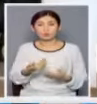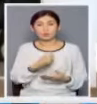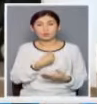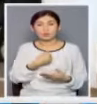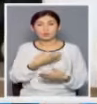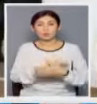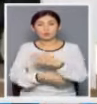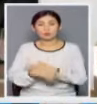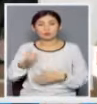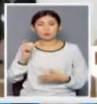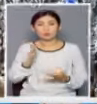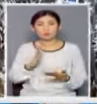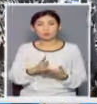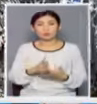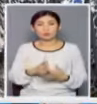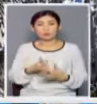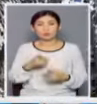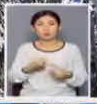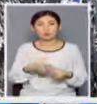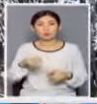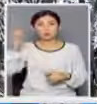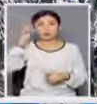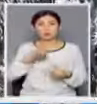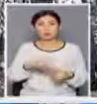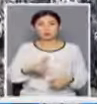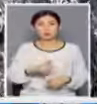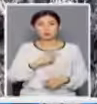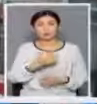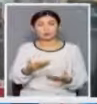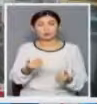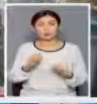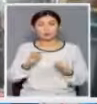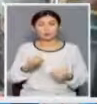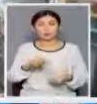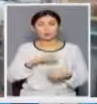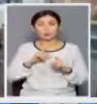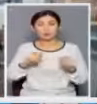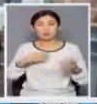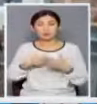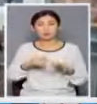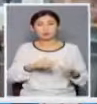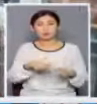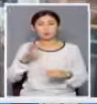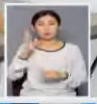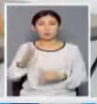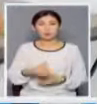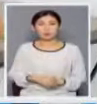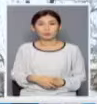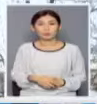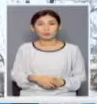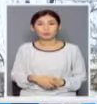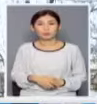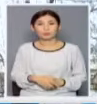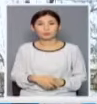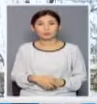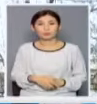людей с ограниченными возможностями. Те, кто прошел обучение в этой мастерской, получат возможность открыть свое дело в будущем.